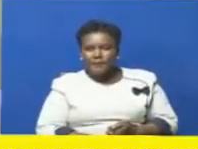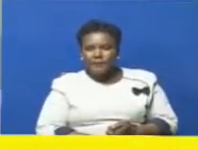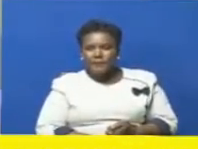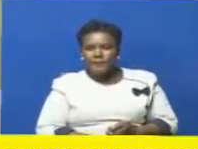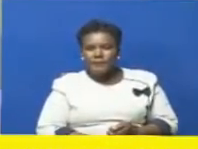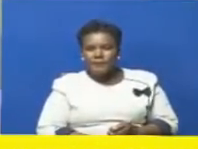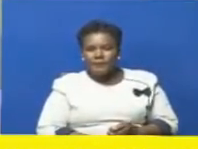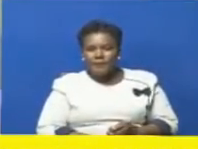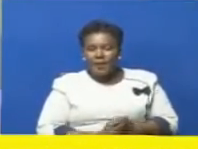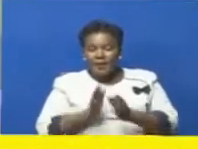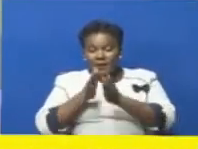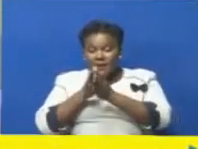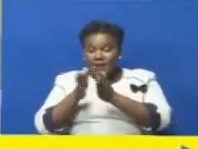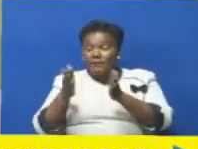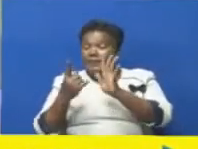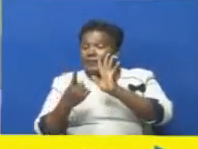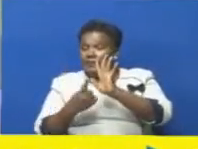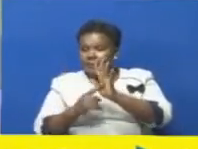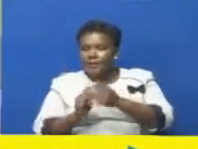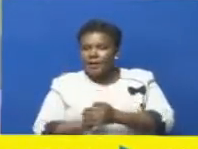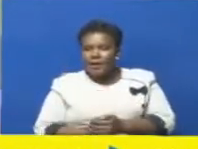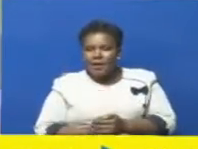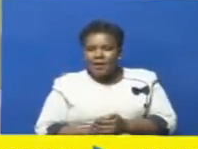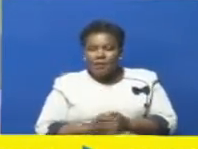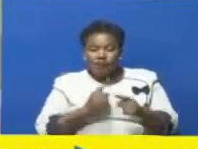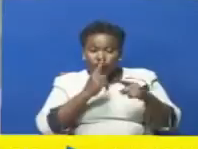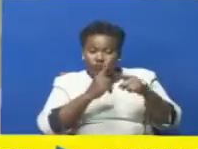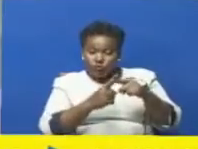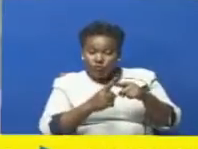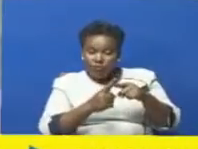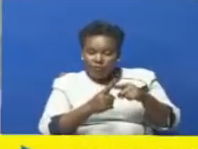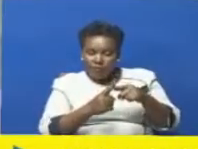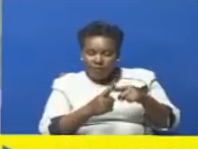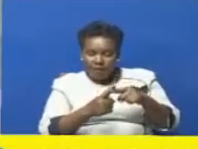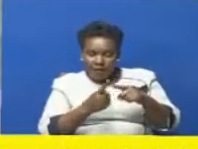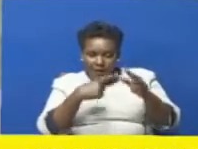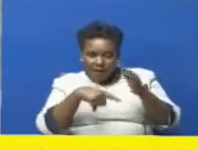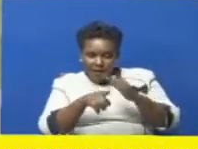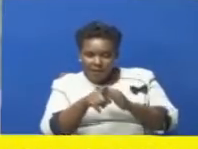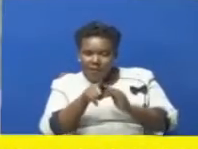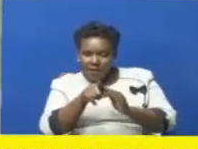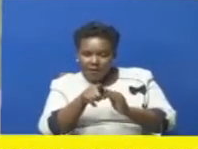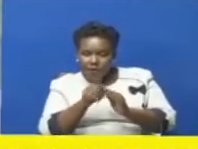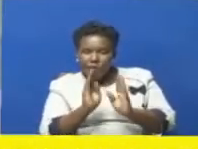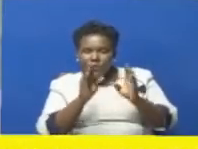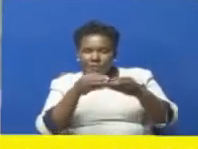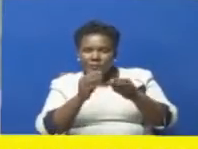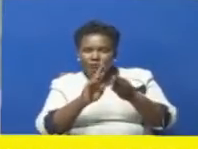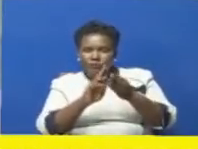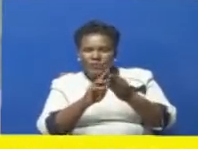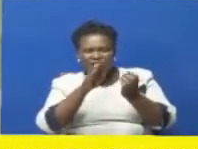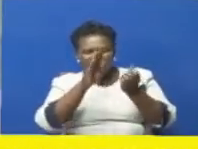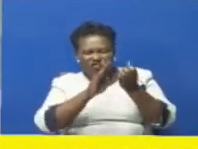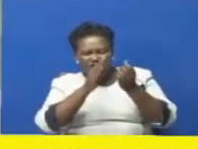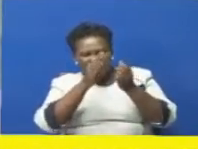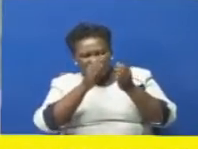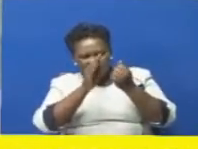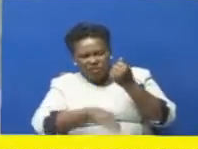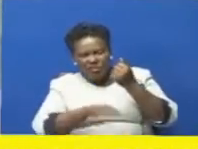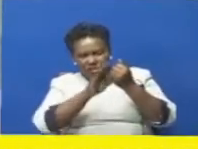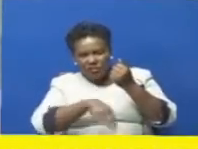Msoma anaingia kwenye kinyang'anyiro cha best losers. Watumishi wetu wengi wale ambao wana uwezo wa kucheza